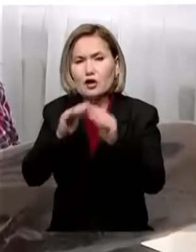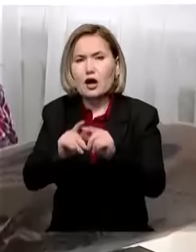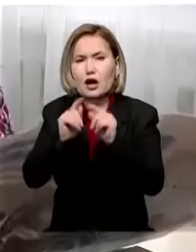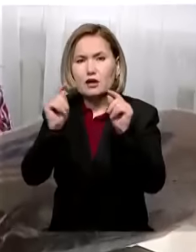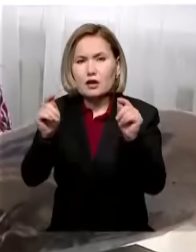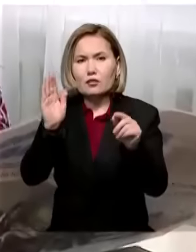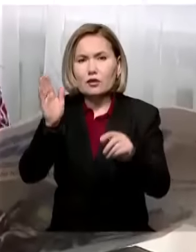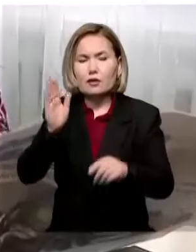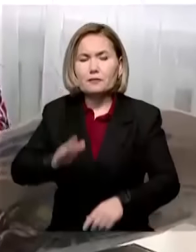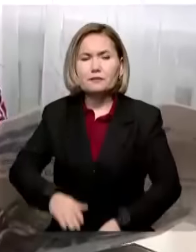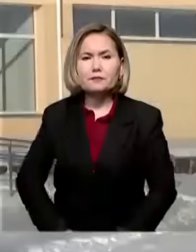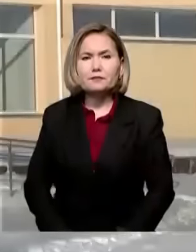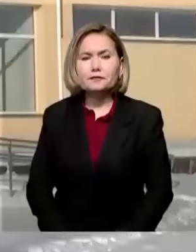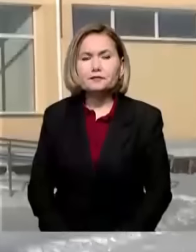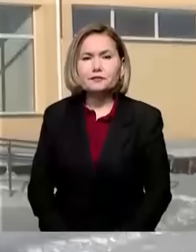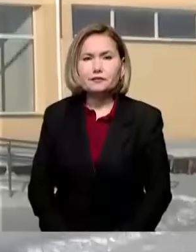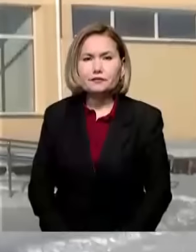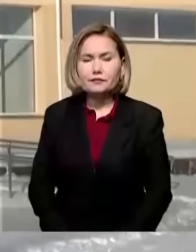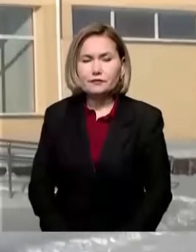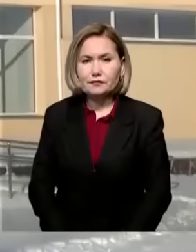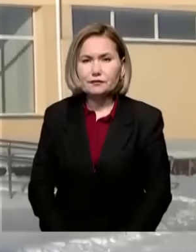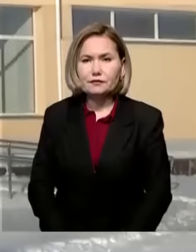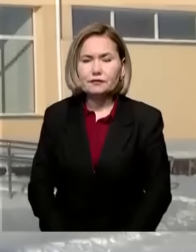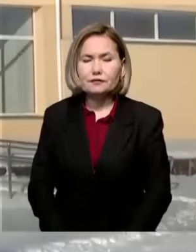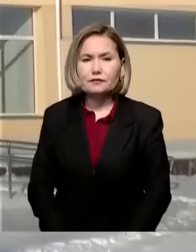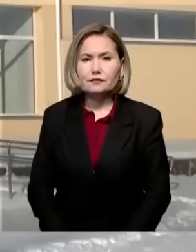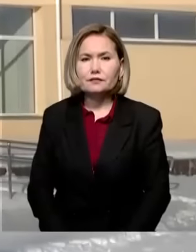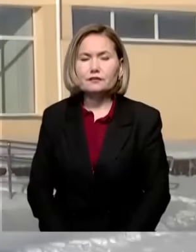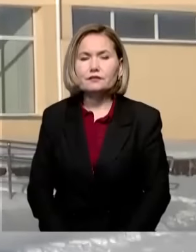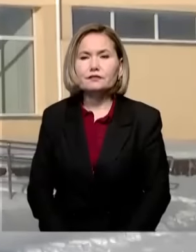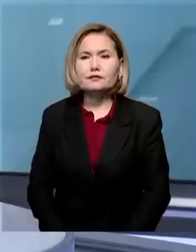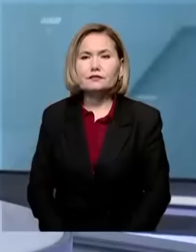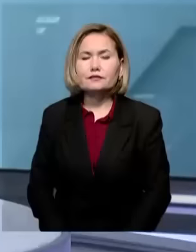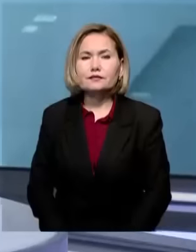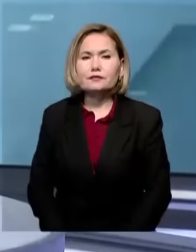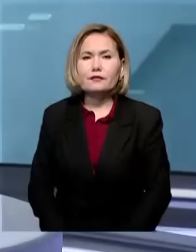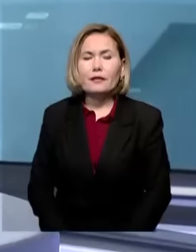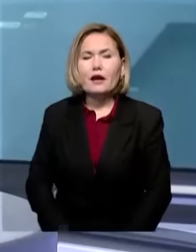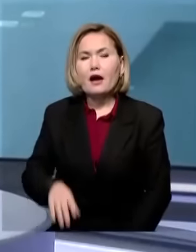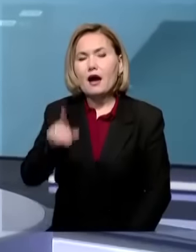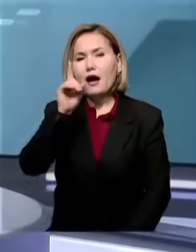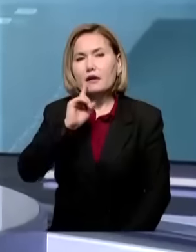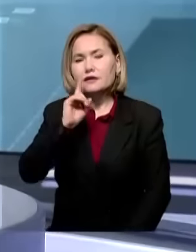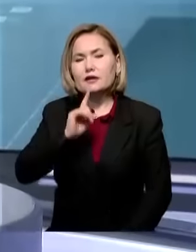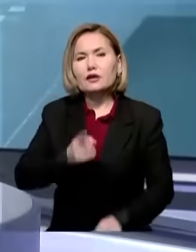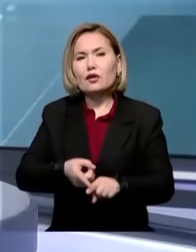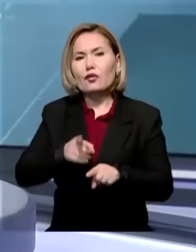Абзал Балтабай, Виктор Полян, Ақмола облысынан 24 кезет. Осы уақытқа дейін